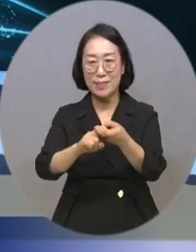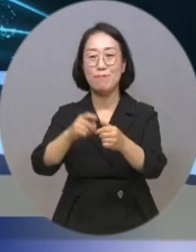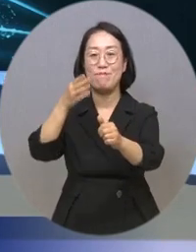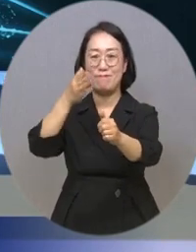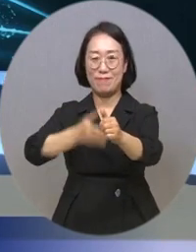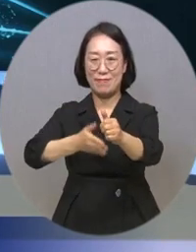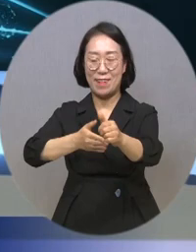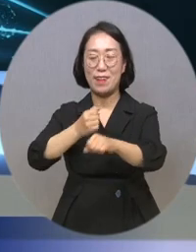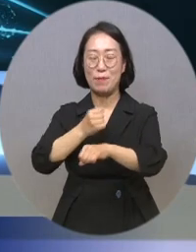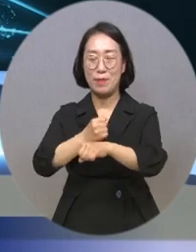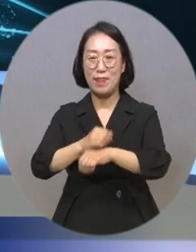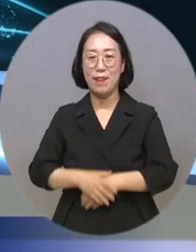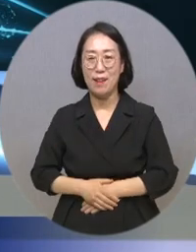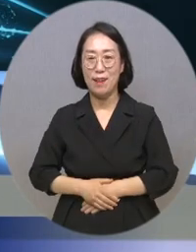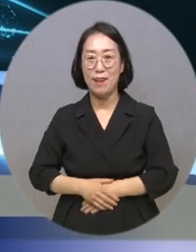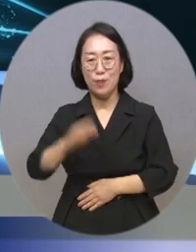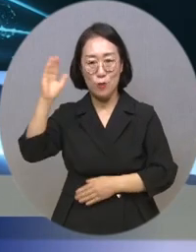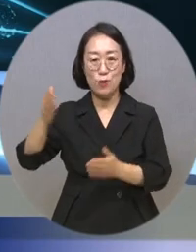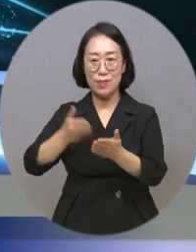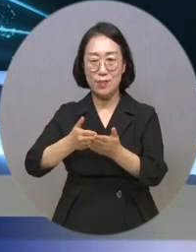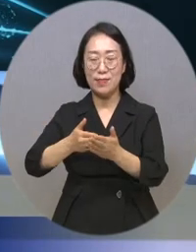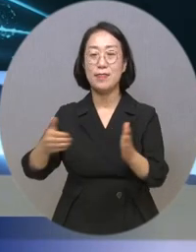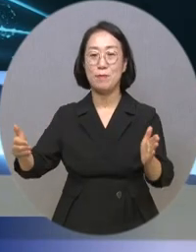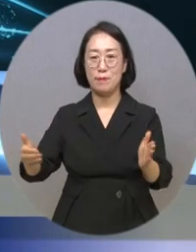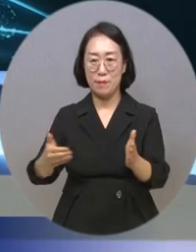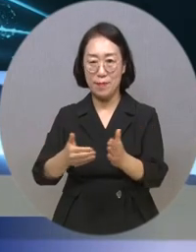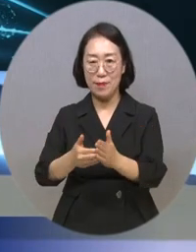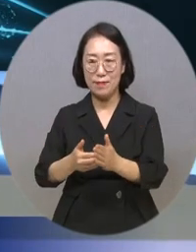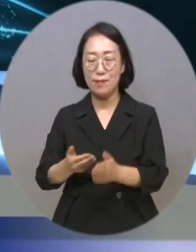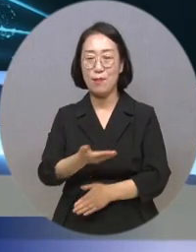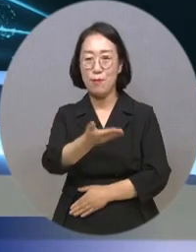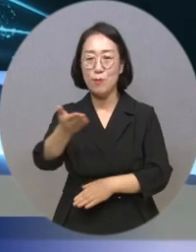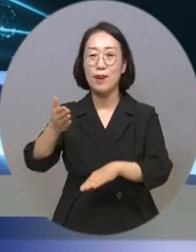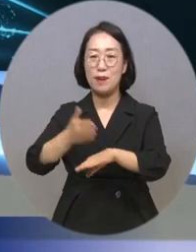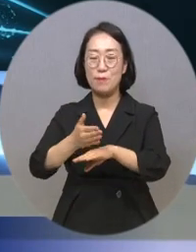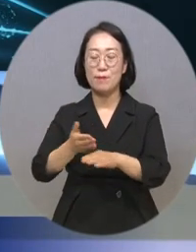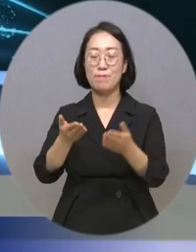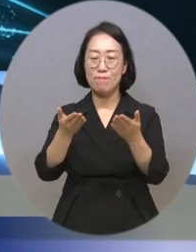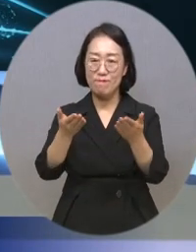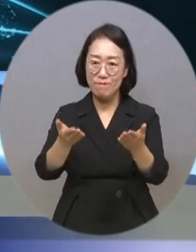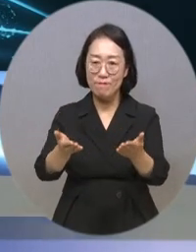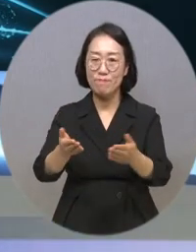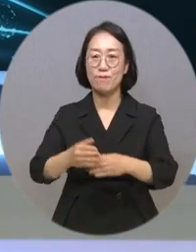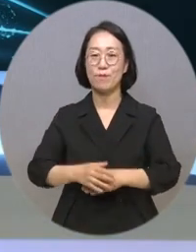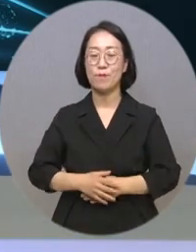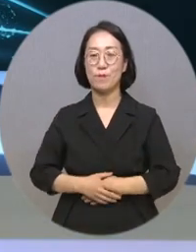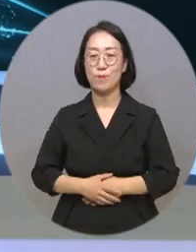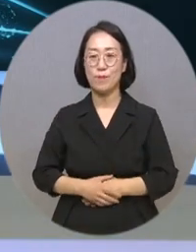부탁드립니다. 이상 복지TV 뉴스를 마칩니다. 시청해주신 여러분 고맙습니다.